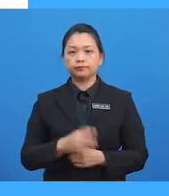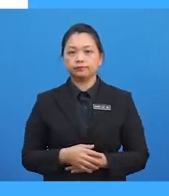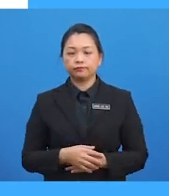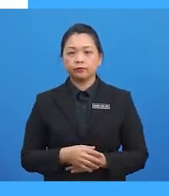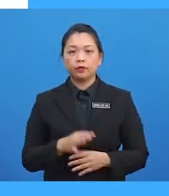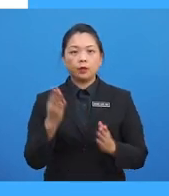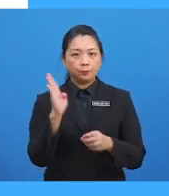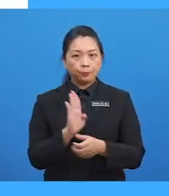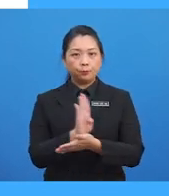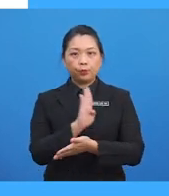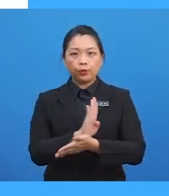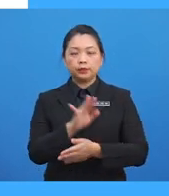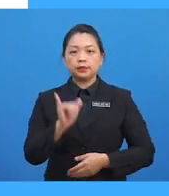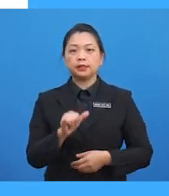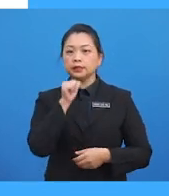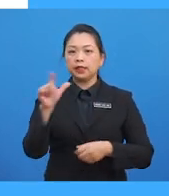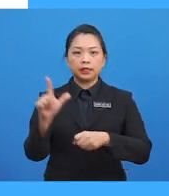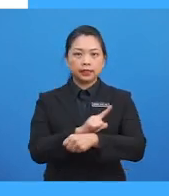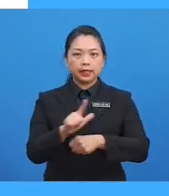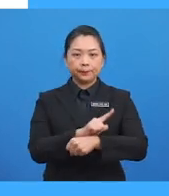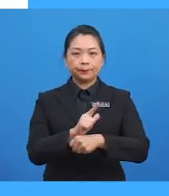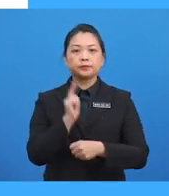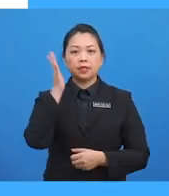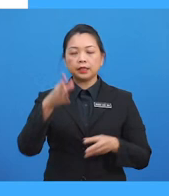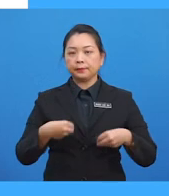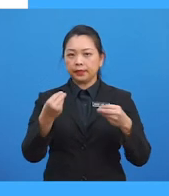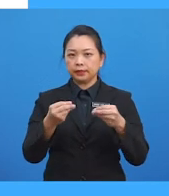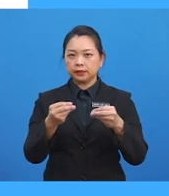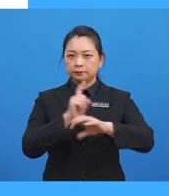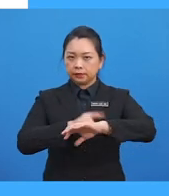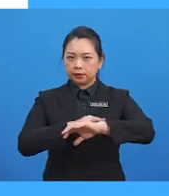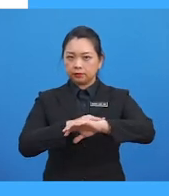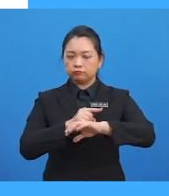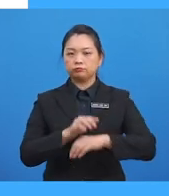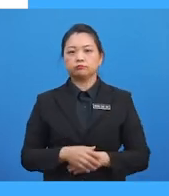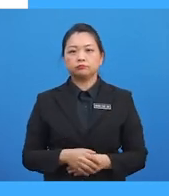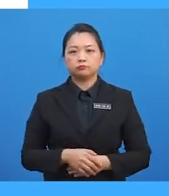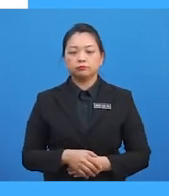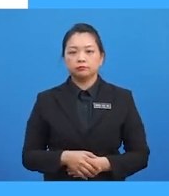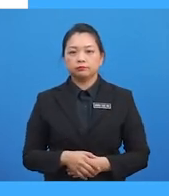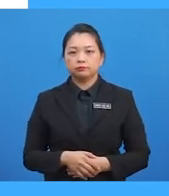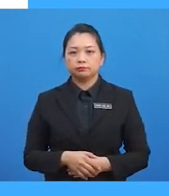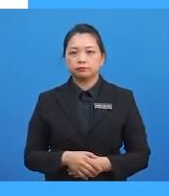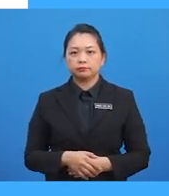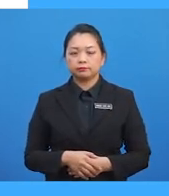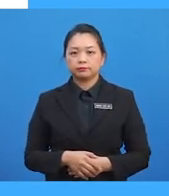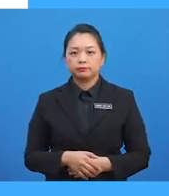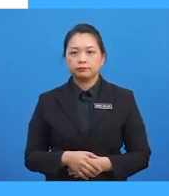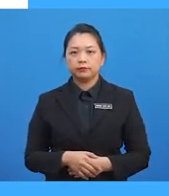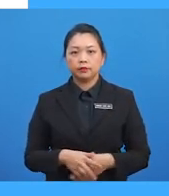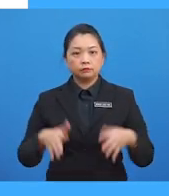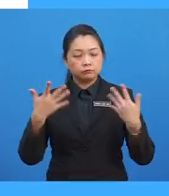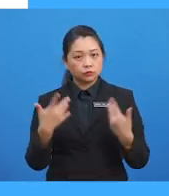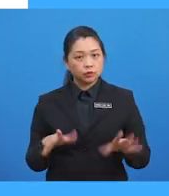lengkap perlu membuat pembetulan dan tempoh diberi adalah 3 bulan. Yang keempat, setelah